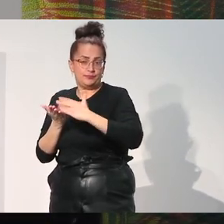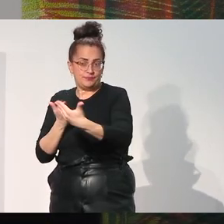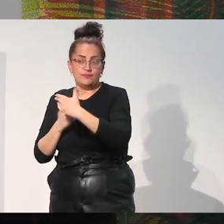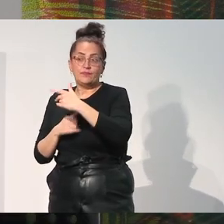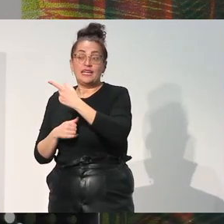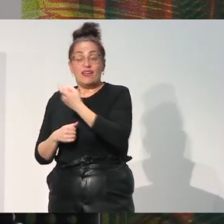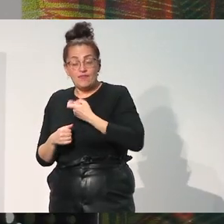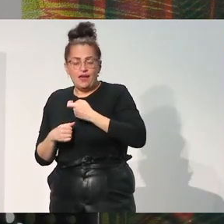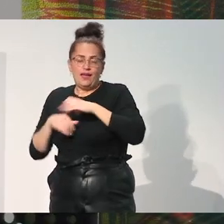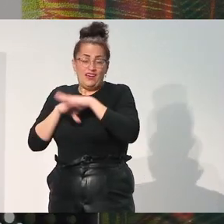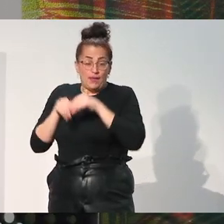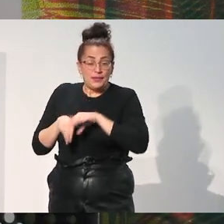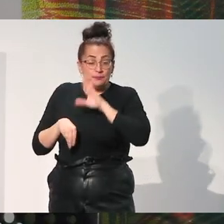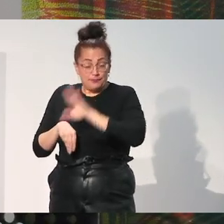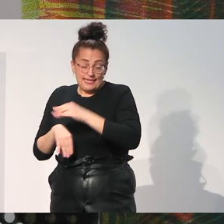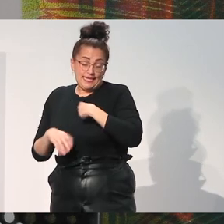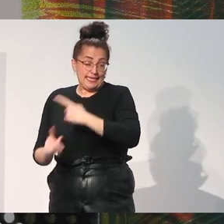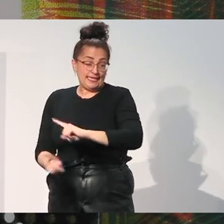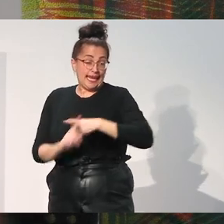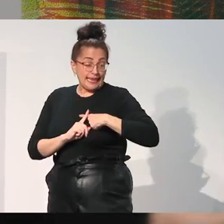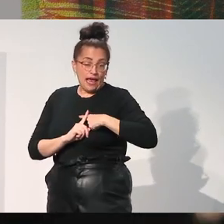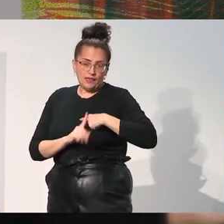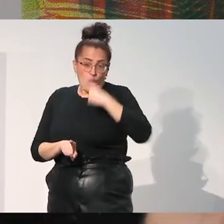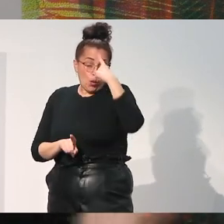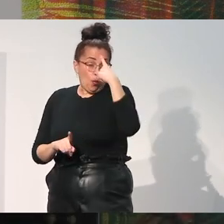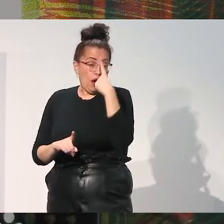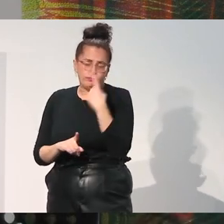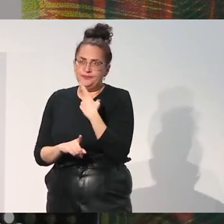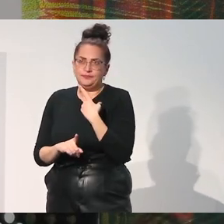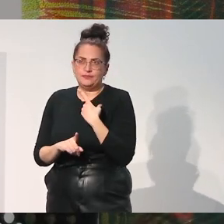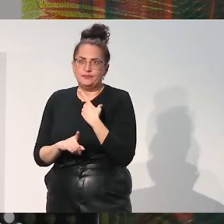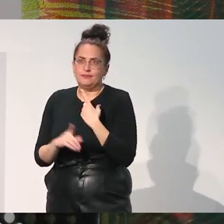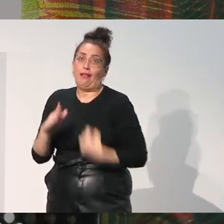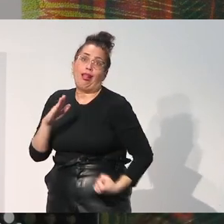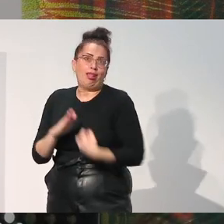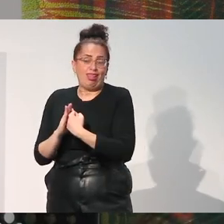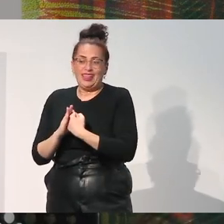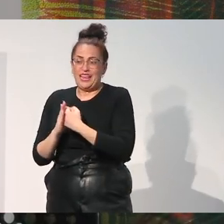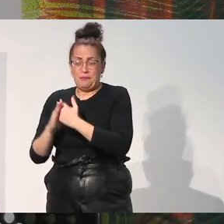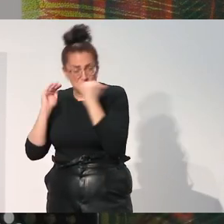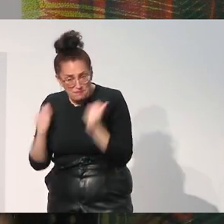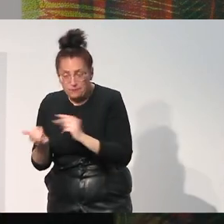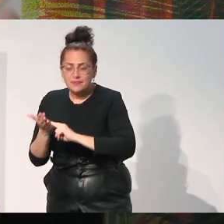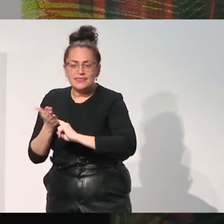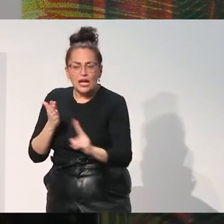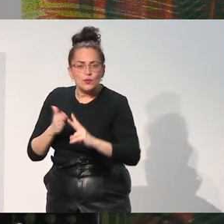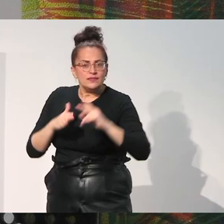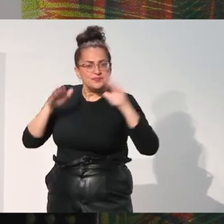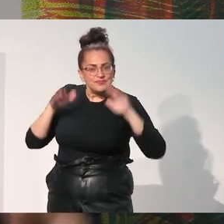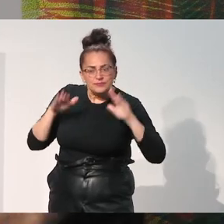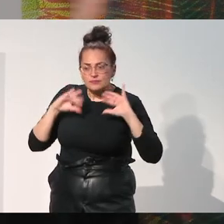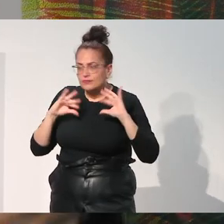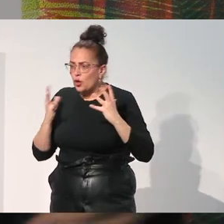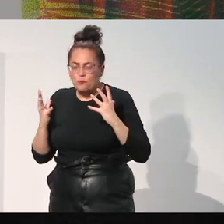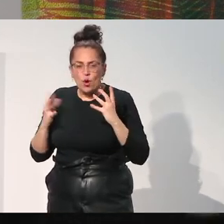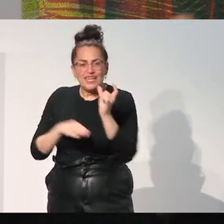chrétienne, maronite, très, très, très croyante. Mais pourtant, c'est le premier qui a écrit des livres sur l'islam et comment pratiquer l'islam en France. Il a fait toute une collection sur